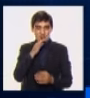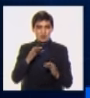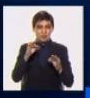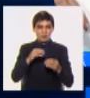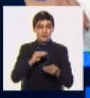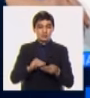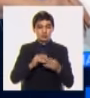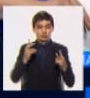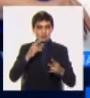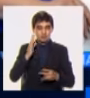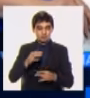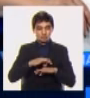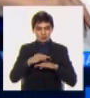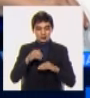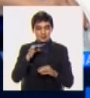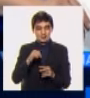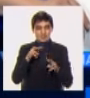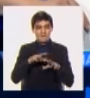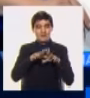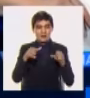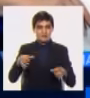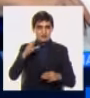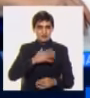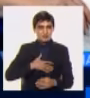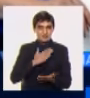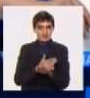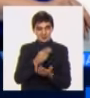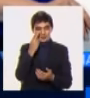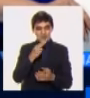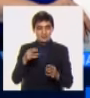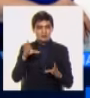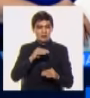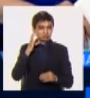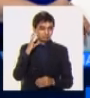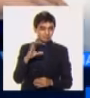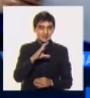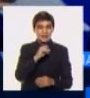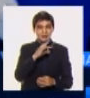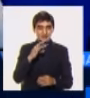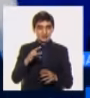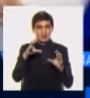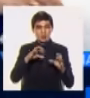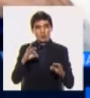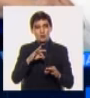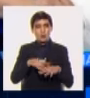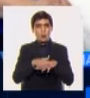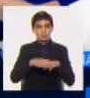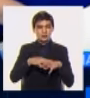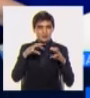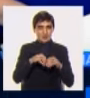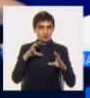вопрос очень актуален для столицы власти обеспокоены тем что люди не соблюдают санитарные правила особенно в общественном транспорте